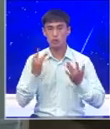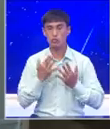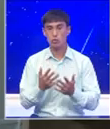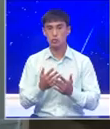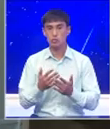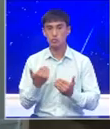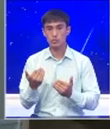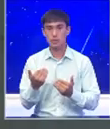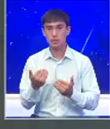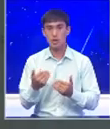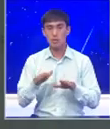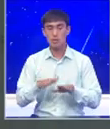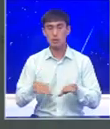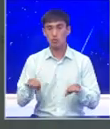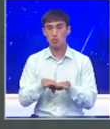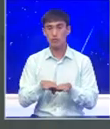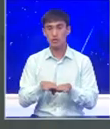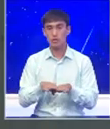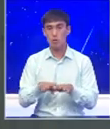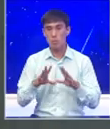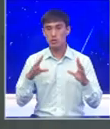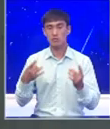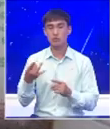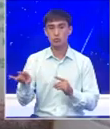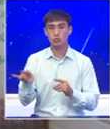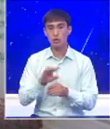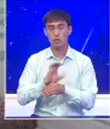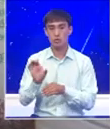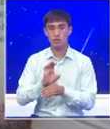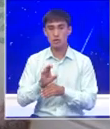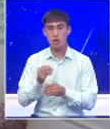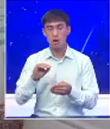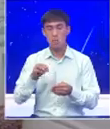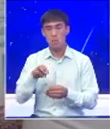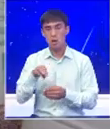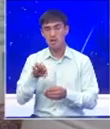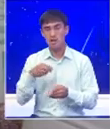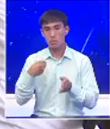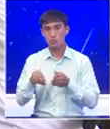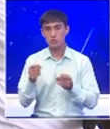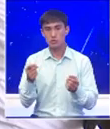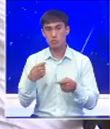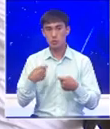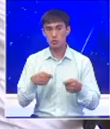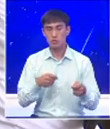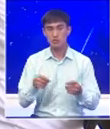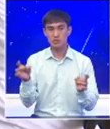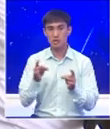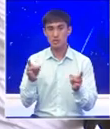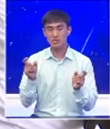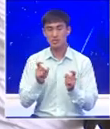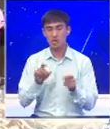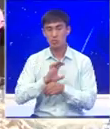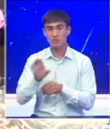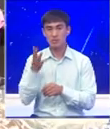спросом, причем не только на местном уровне, но и в масштабах республики. Пряники продаются в магазинах нашего региона, а также отправляются